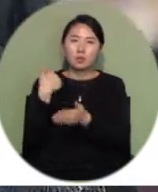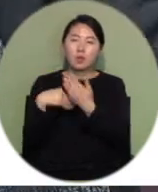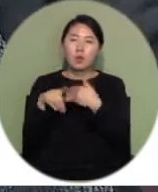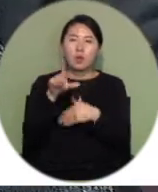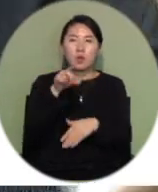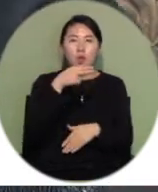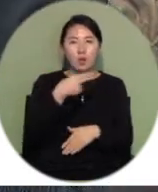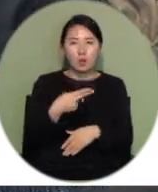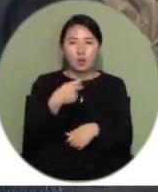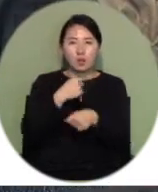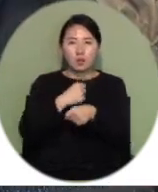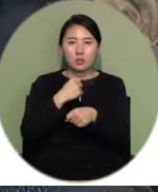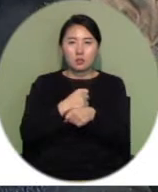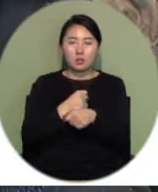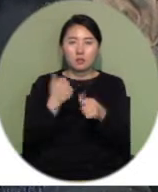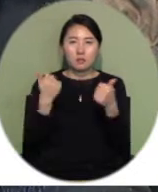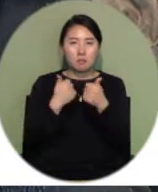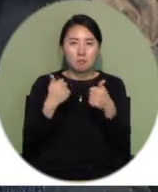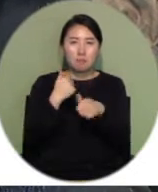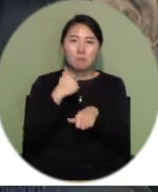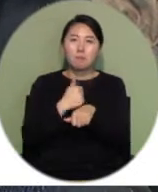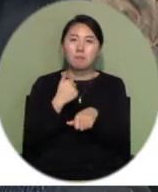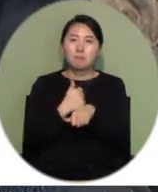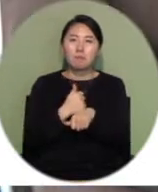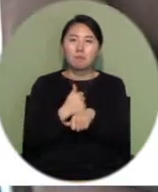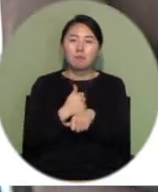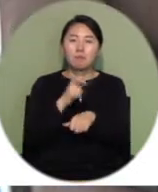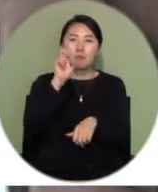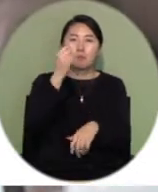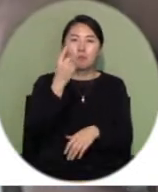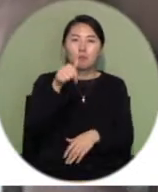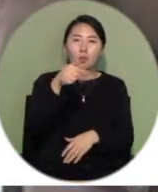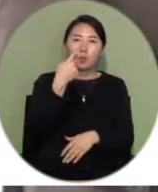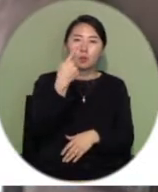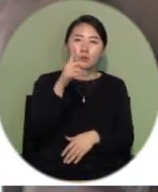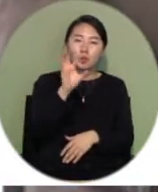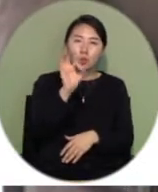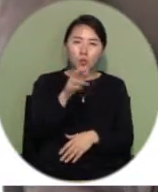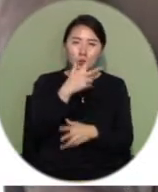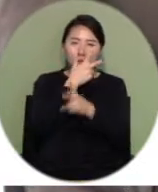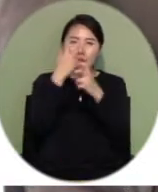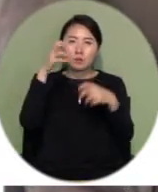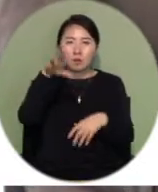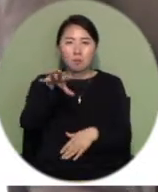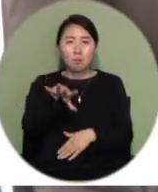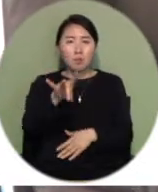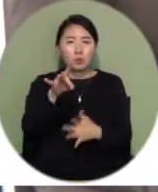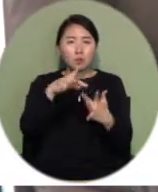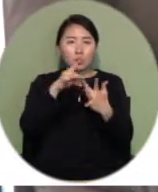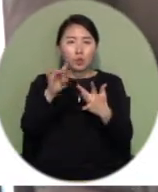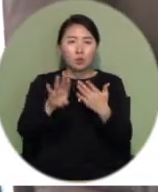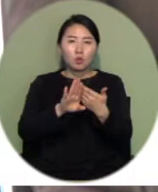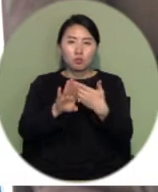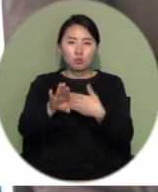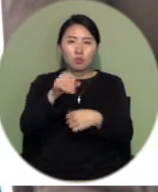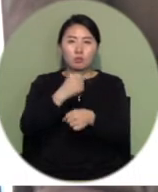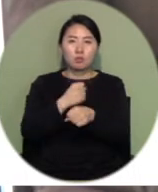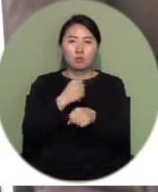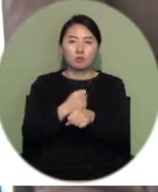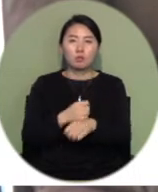LH 본부에 가서 면담해서 얘기했는데 네. 목동이나 잠실지구를 먼저 선정하고 나서 네. 하라는